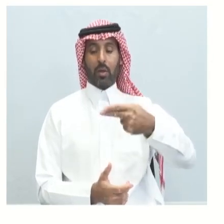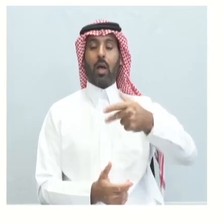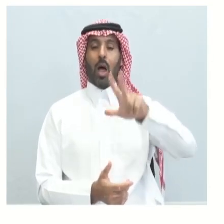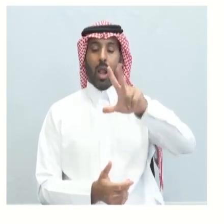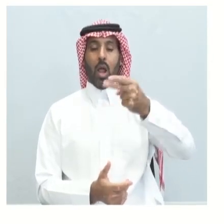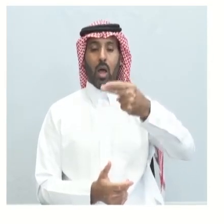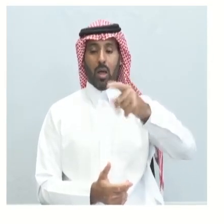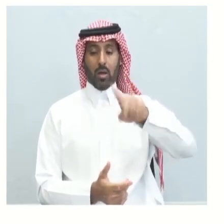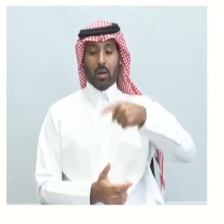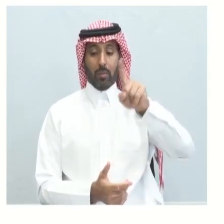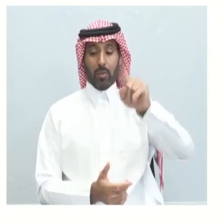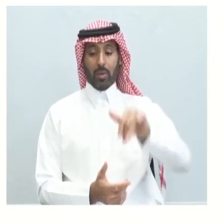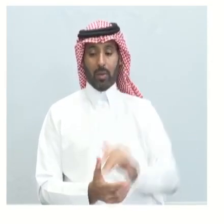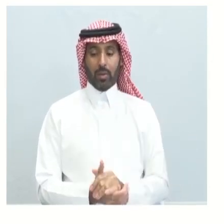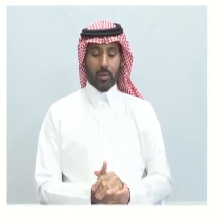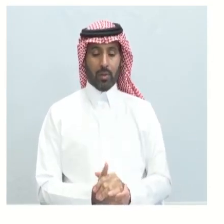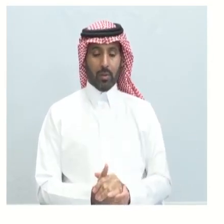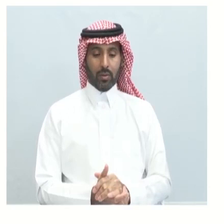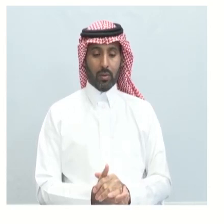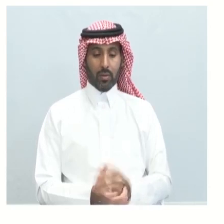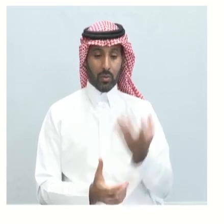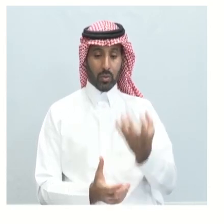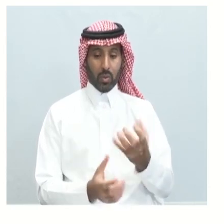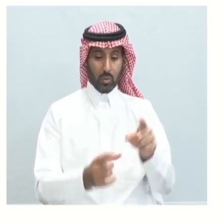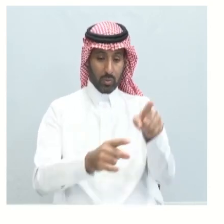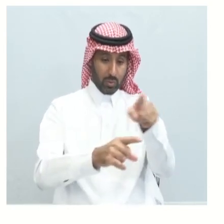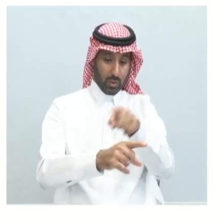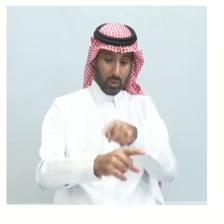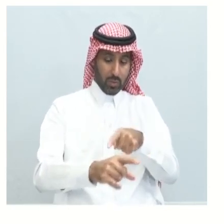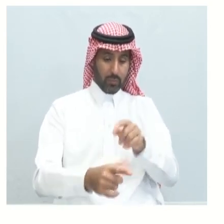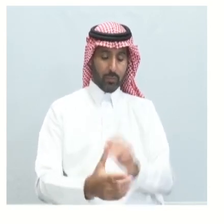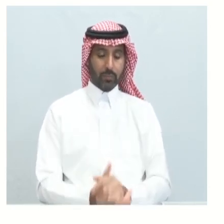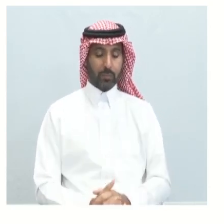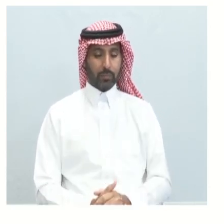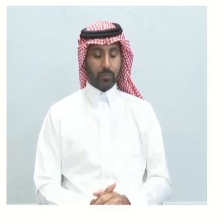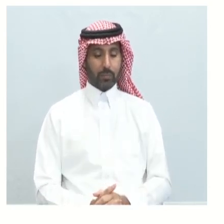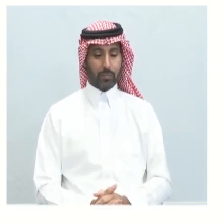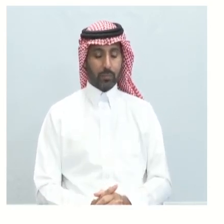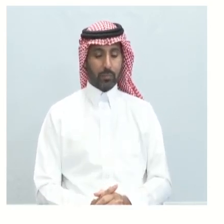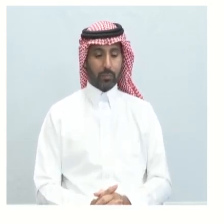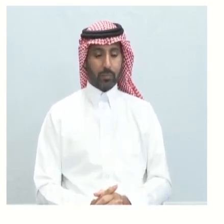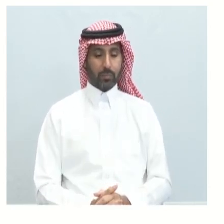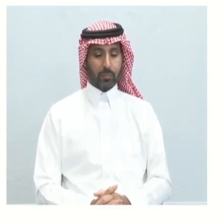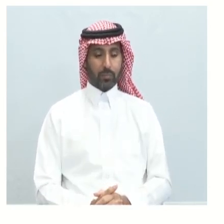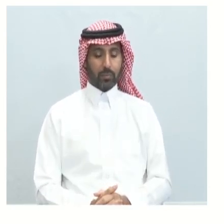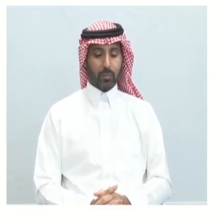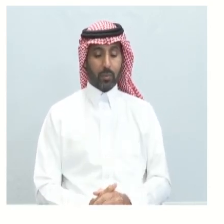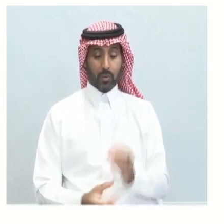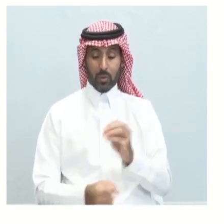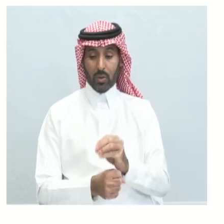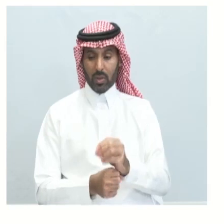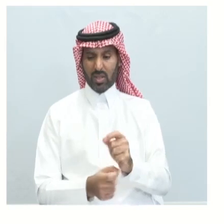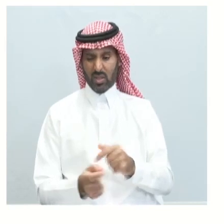العربي ايضا هنا تشمل صخور للدرع العربي وقد تعرض الدرع العربي لدورات